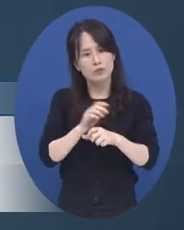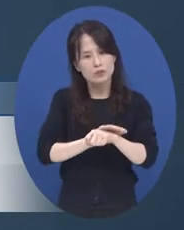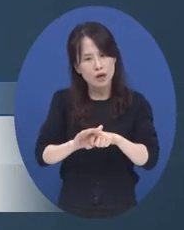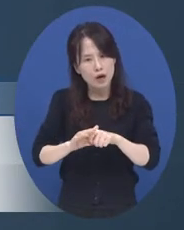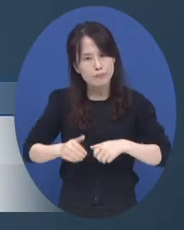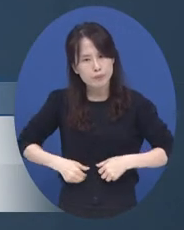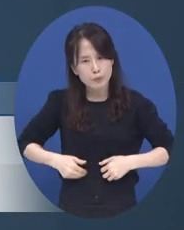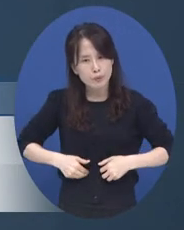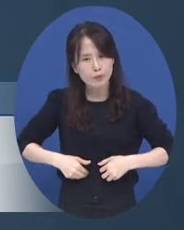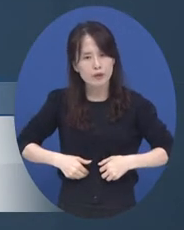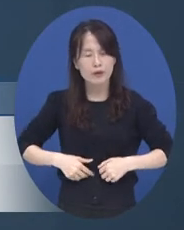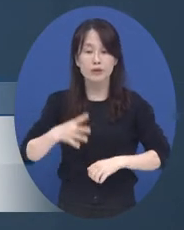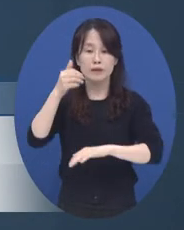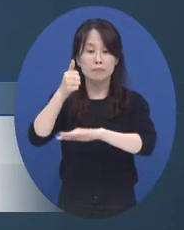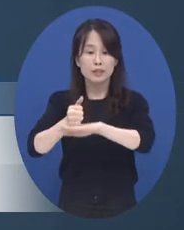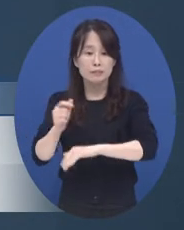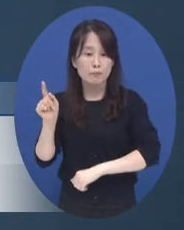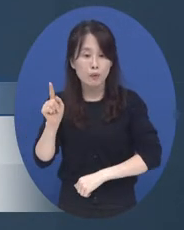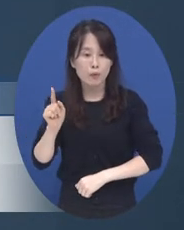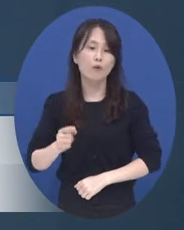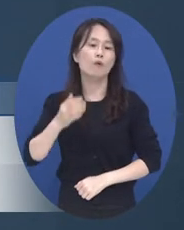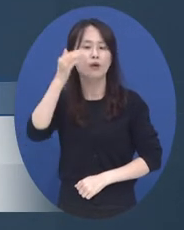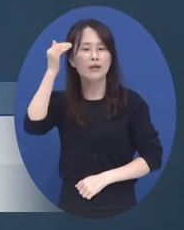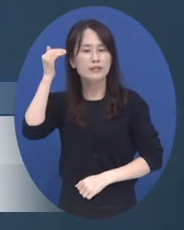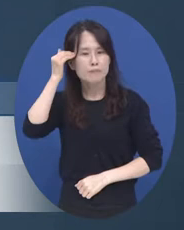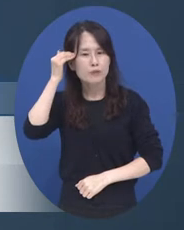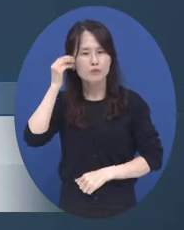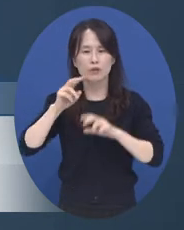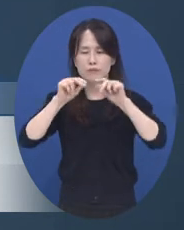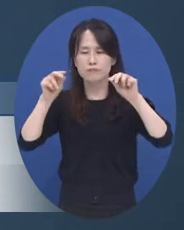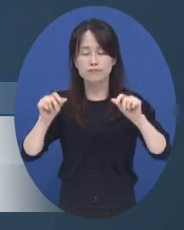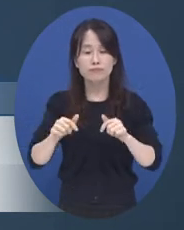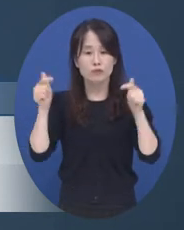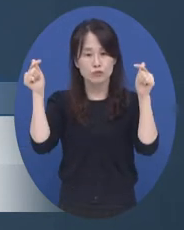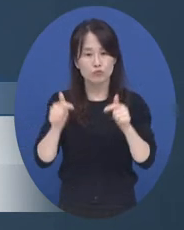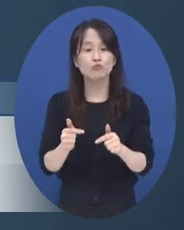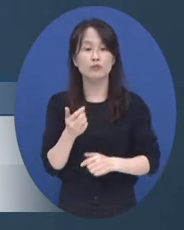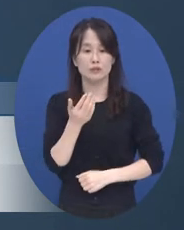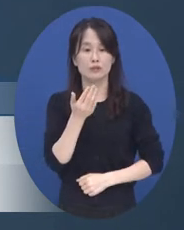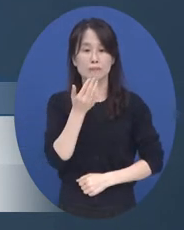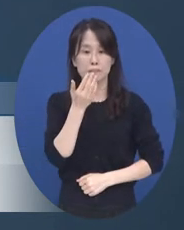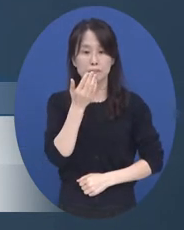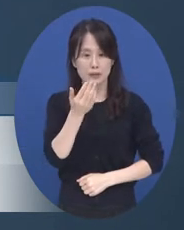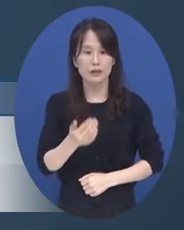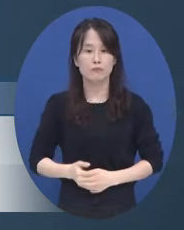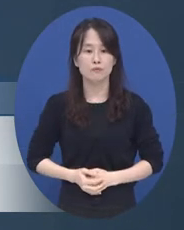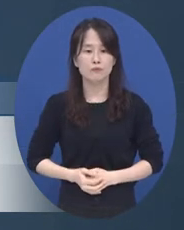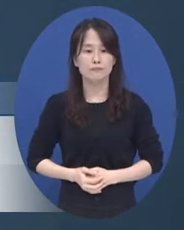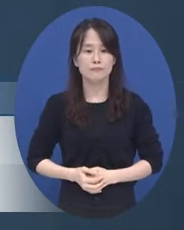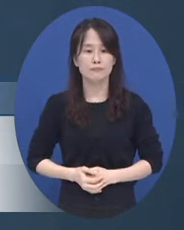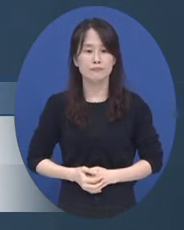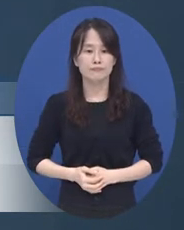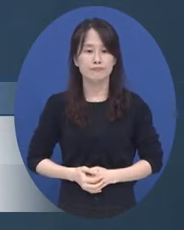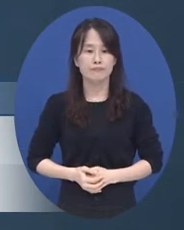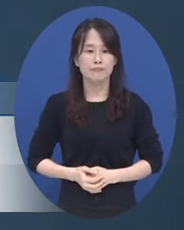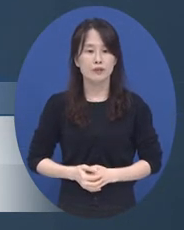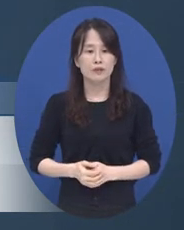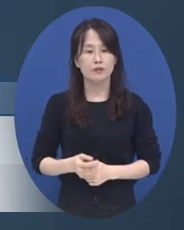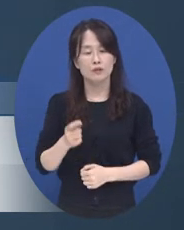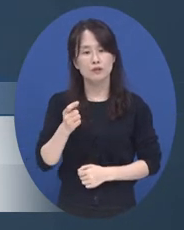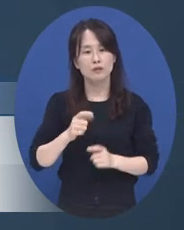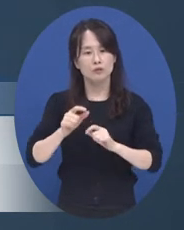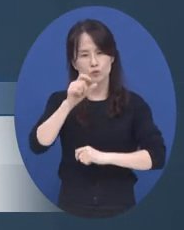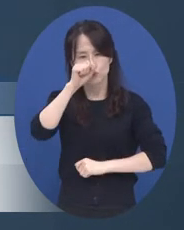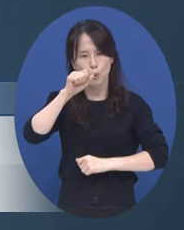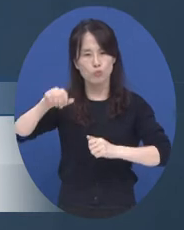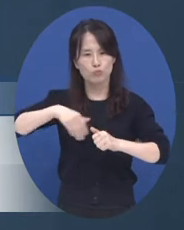어떻게 잘해나가야 되느냐, 이런 것들이 결국은 우리 대한민국의 그 미세먼지를 줄여나가고